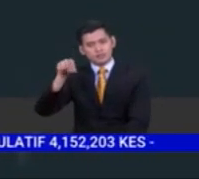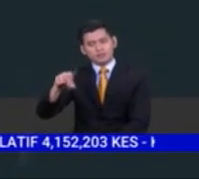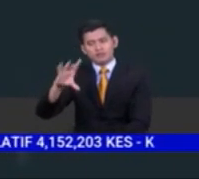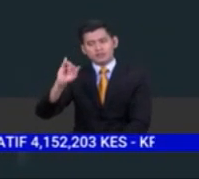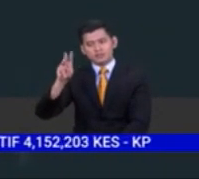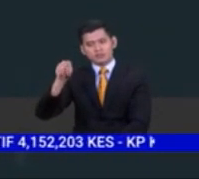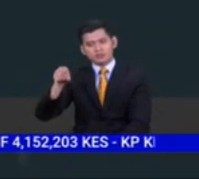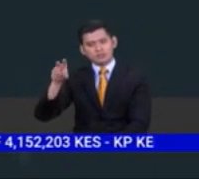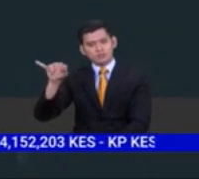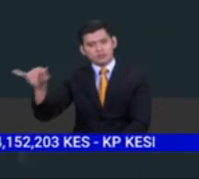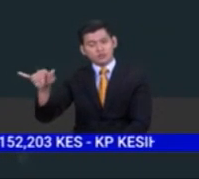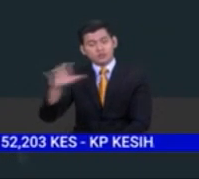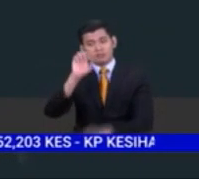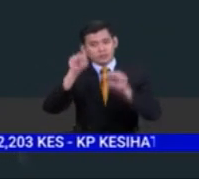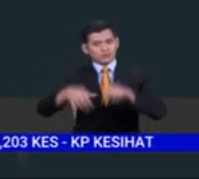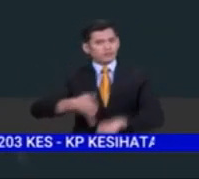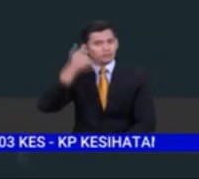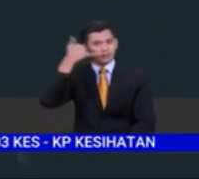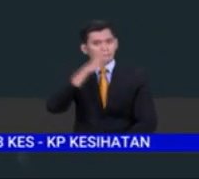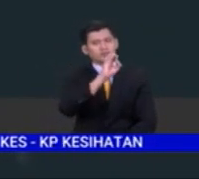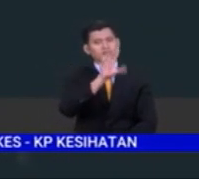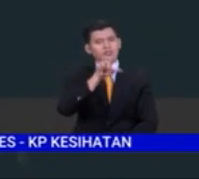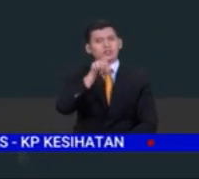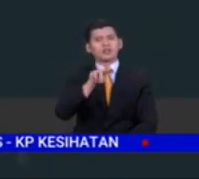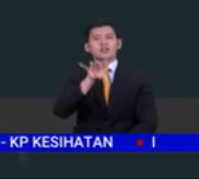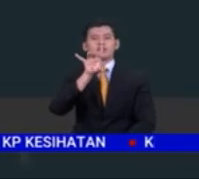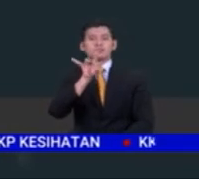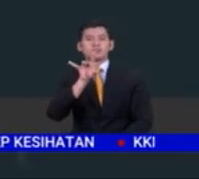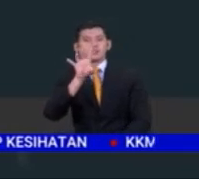www.masjidkesuma.com.my atau hubungi hotline